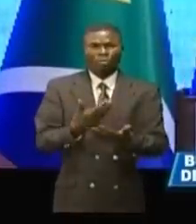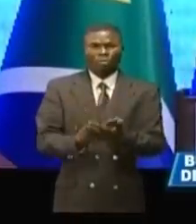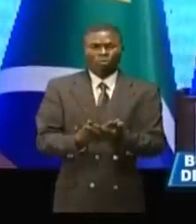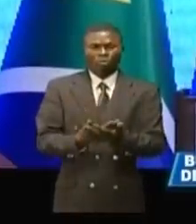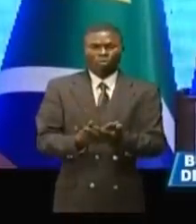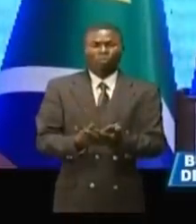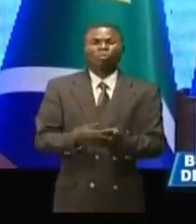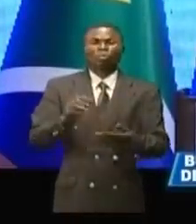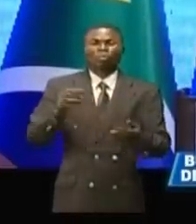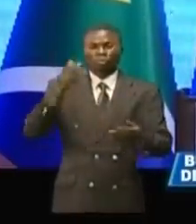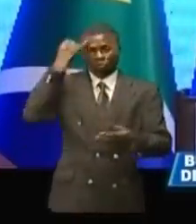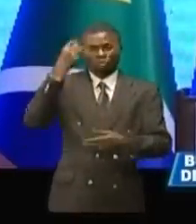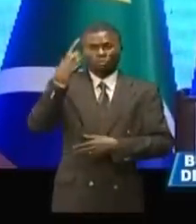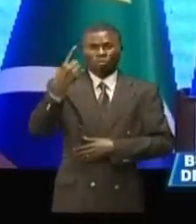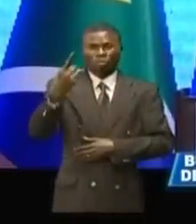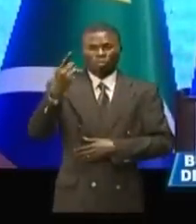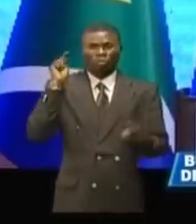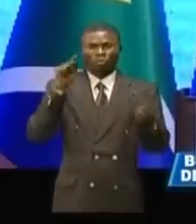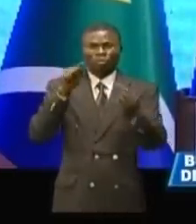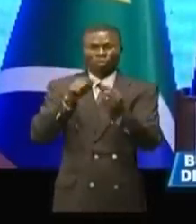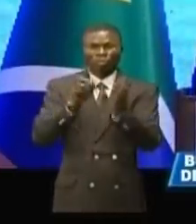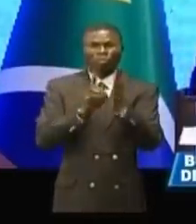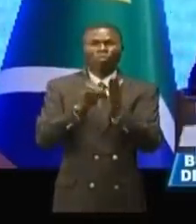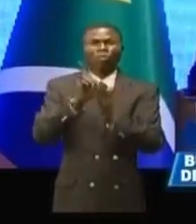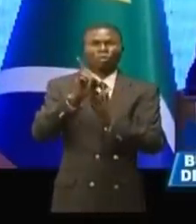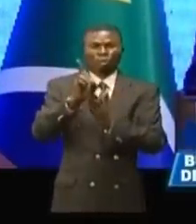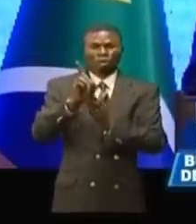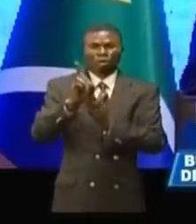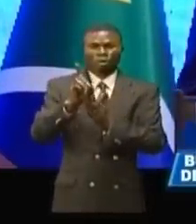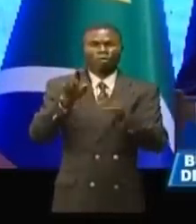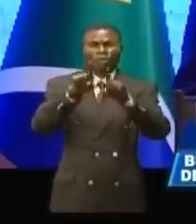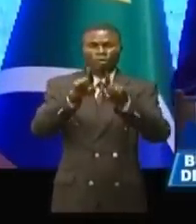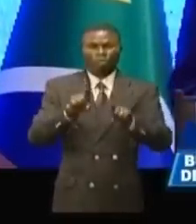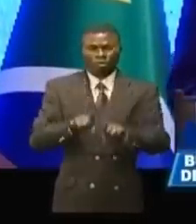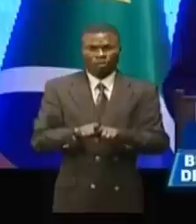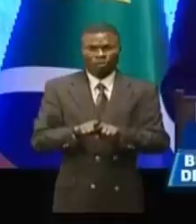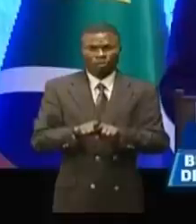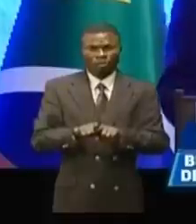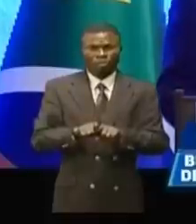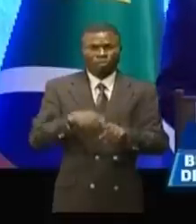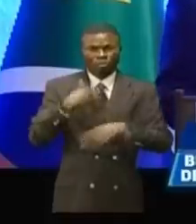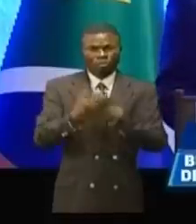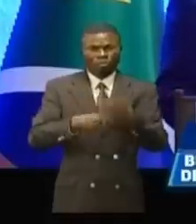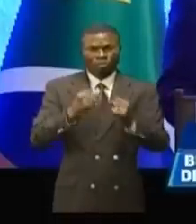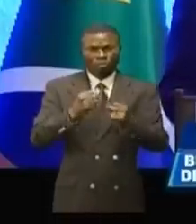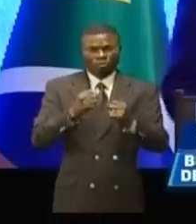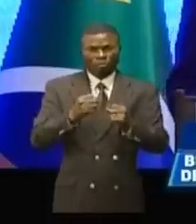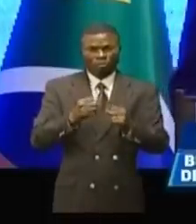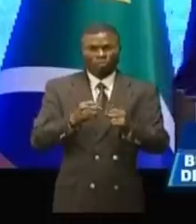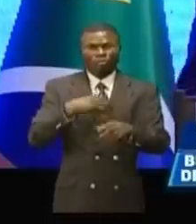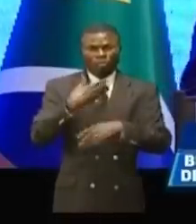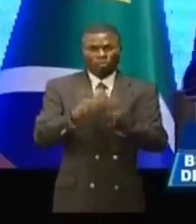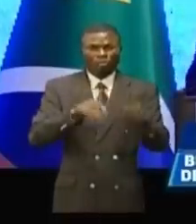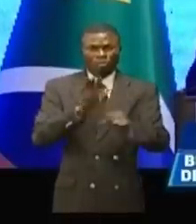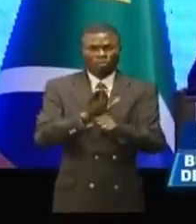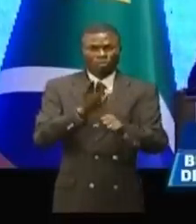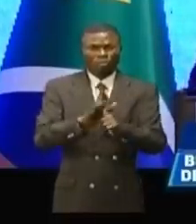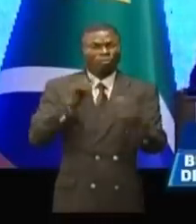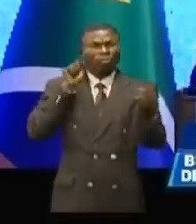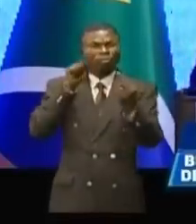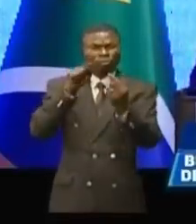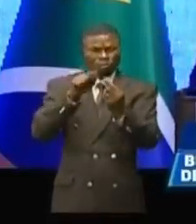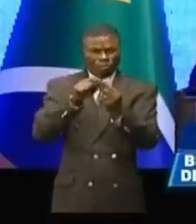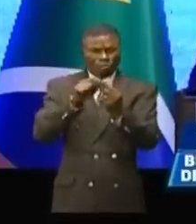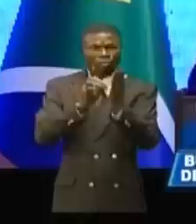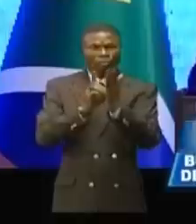marche commune vers le développement ainsi que de concourir conjointement à la réalisation des objectifs